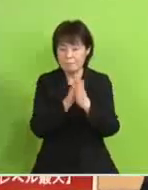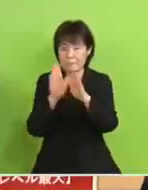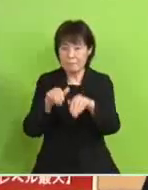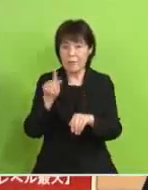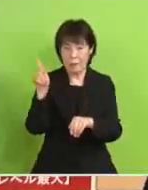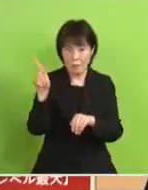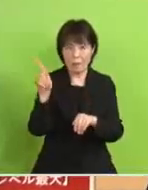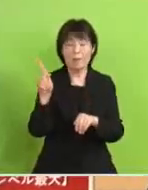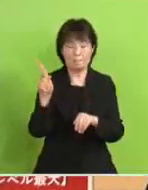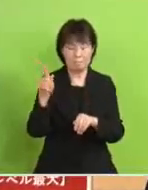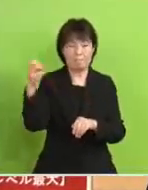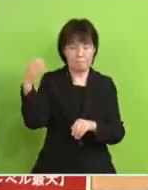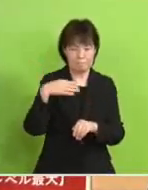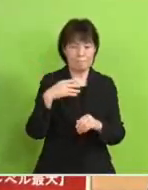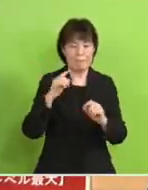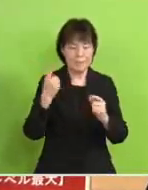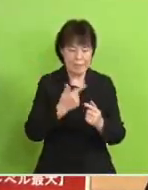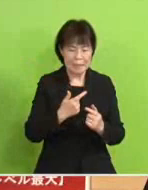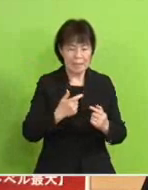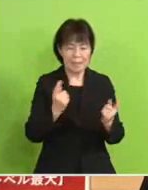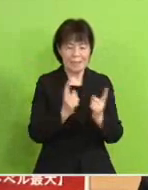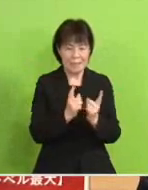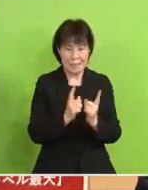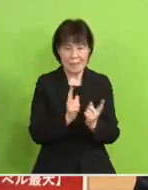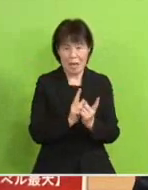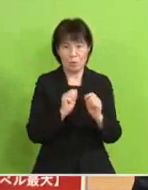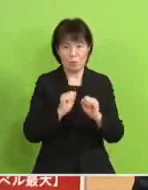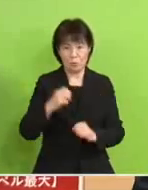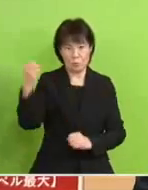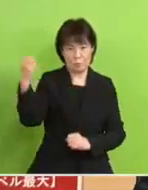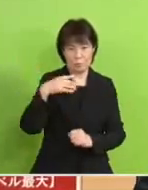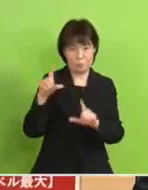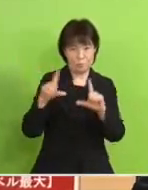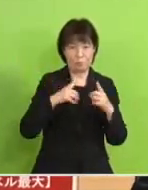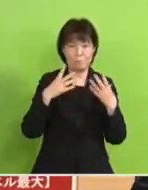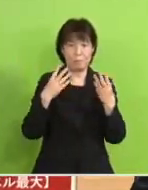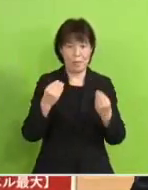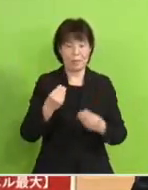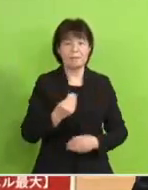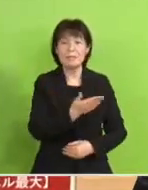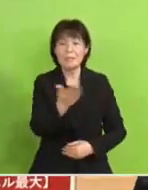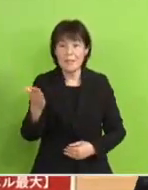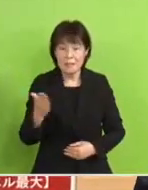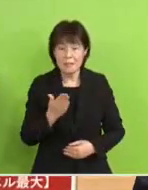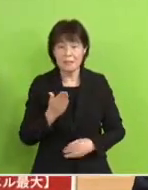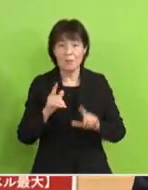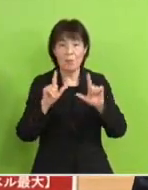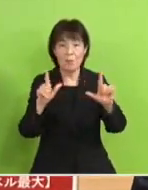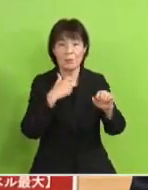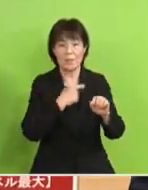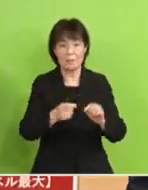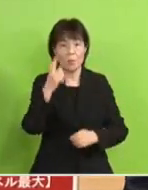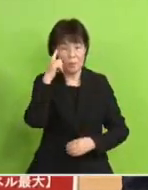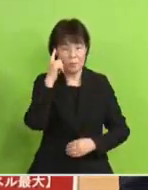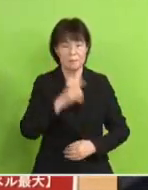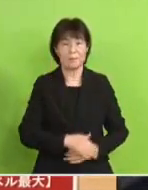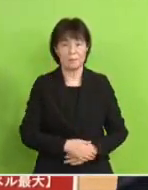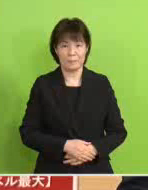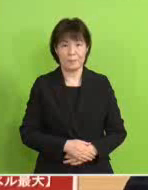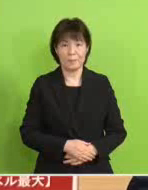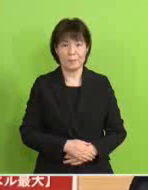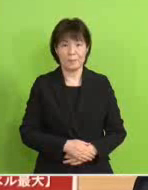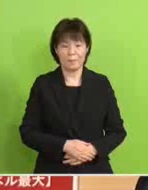総理からは、しっかり対応するという力強いお言葉をいただいたこと、県民の皆さんにご報告させていただき